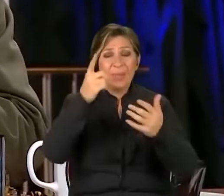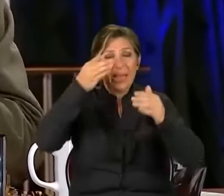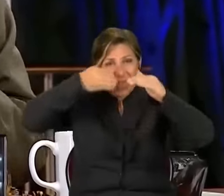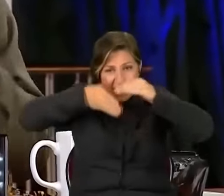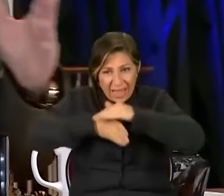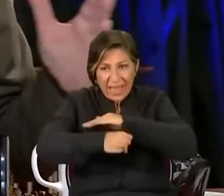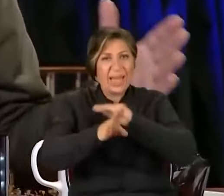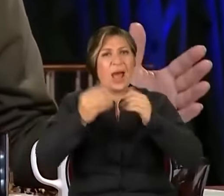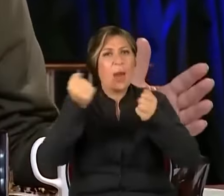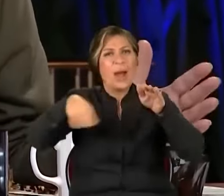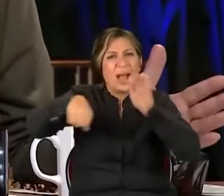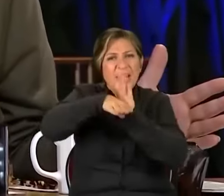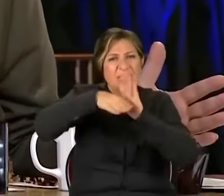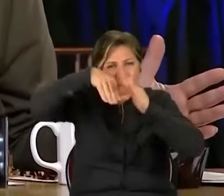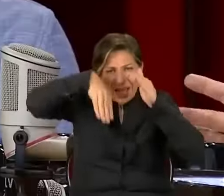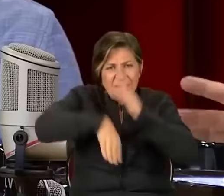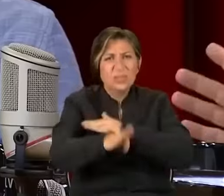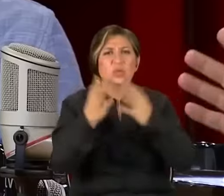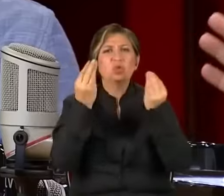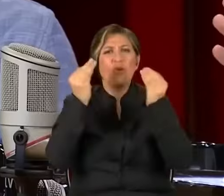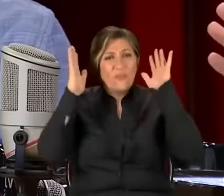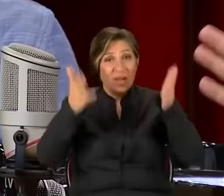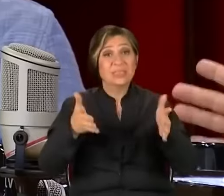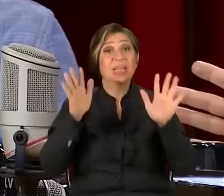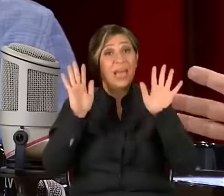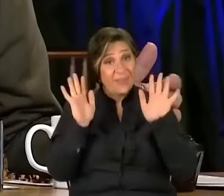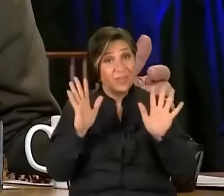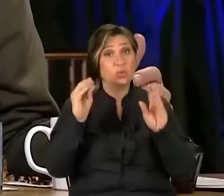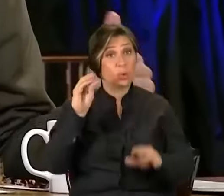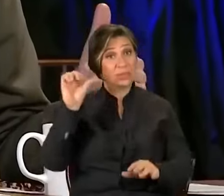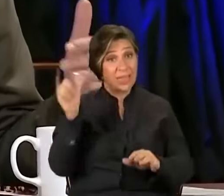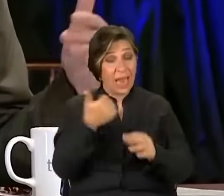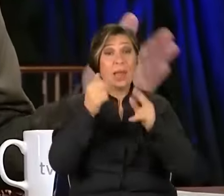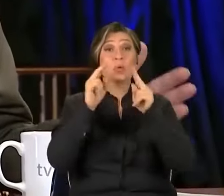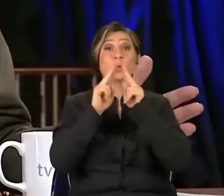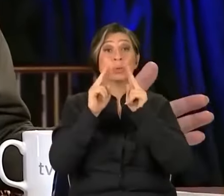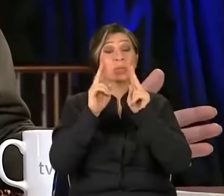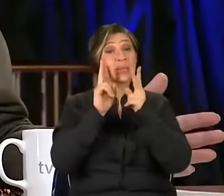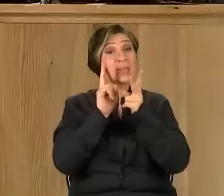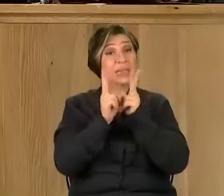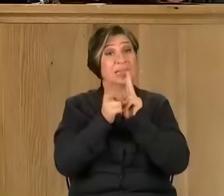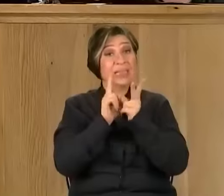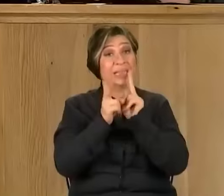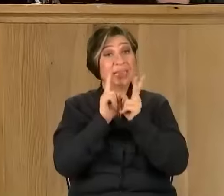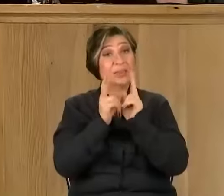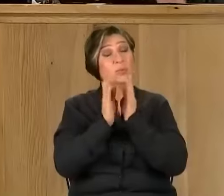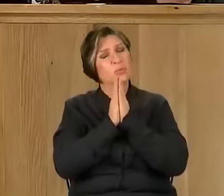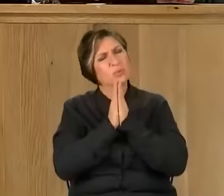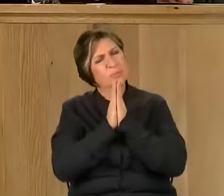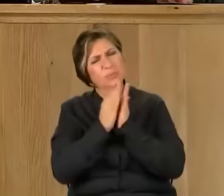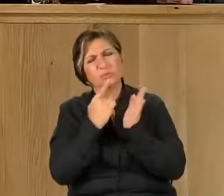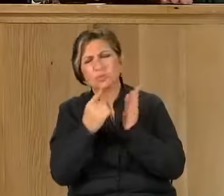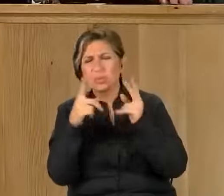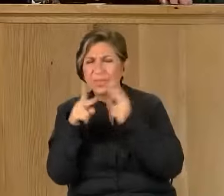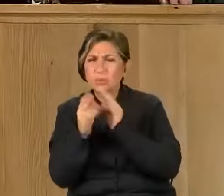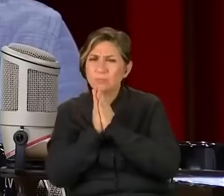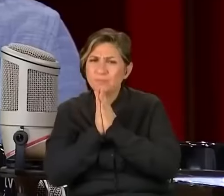garajın alt katında yapılan işler çok fazla İstanbul'da. Bunlar çok değerli ve dünyada... Yalnız tiyatronun gittiği yer aslında. Sözünü